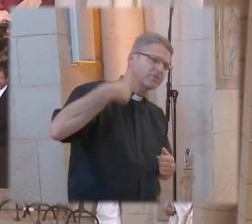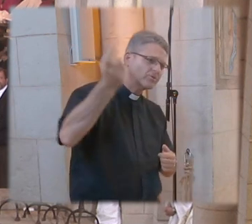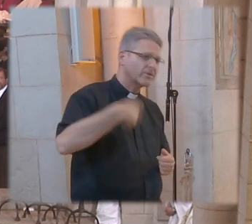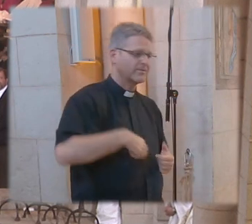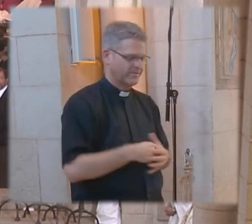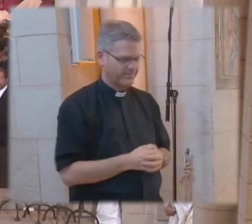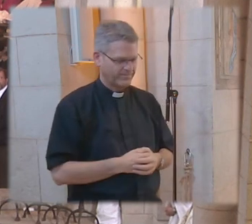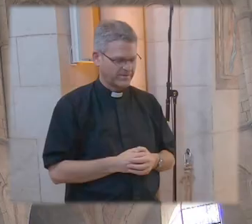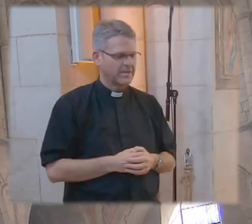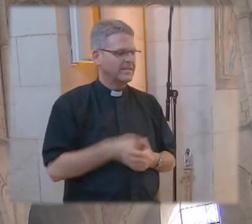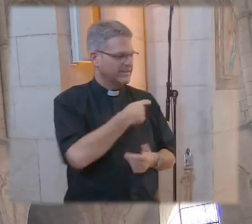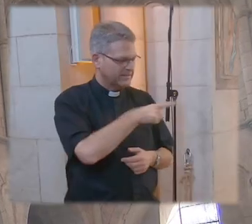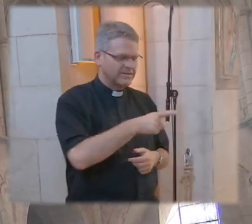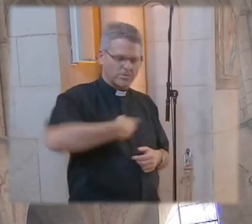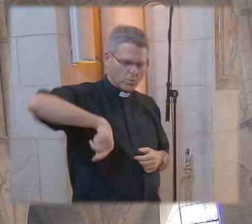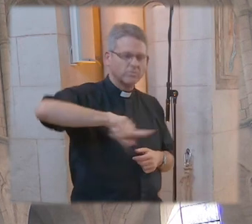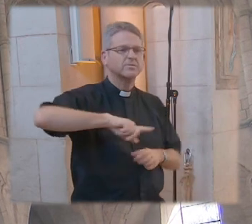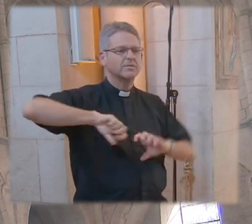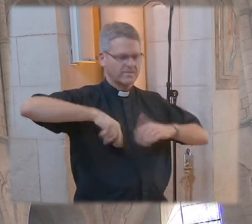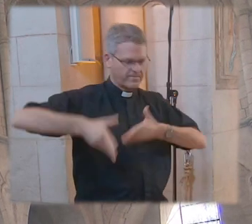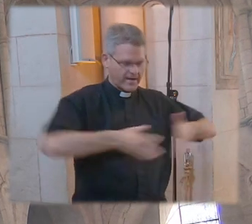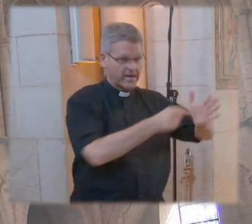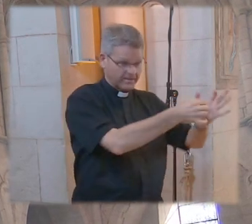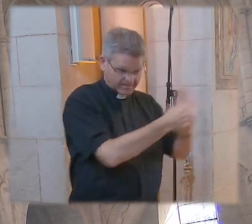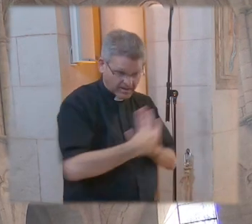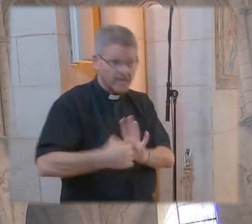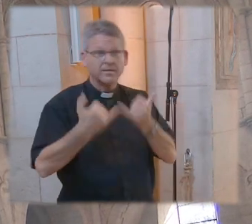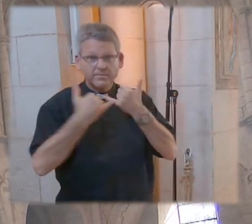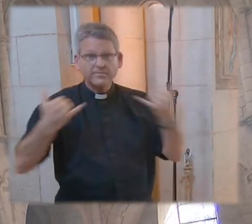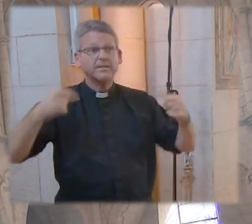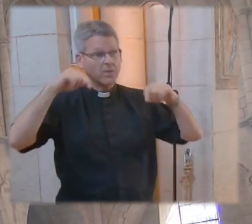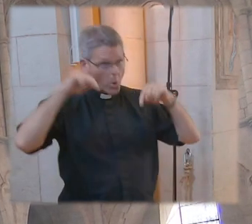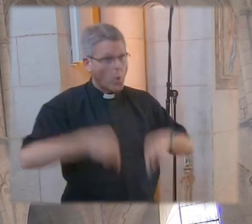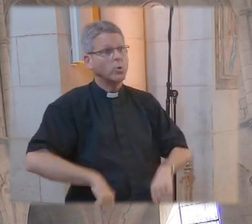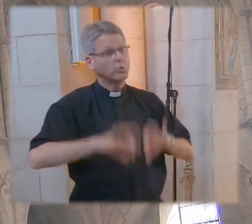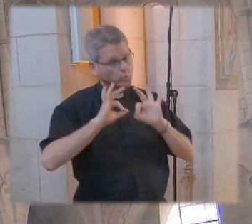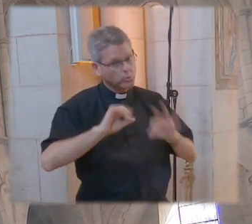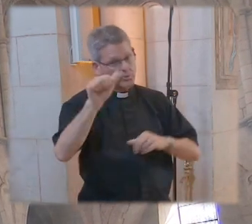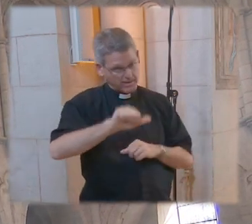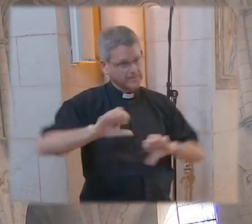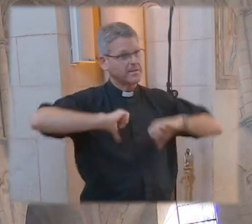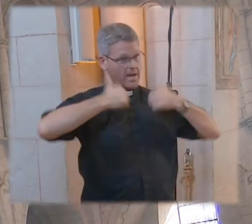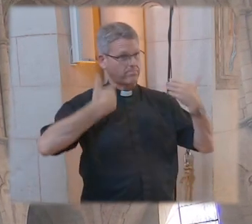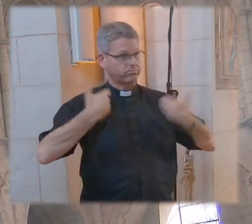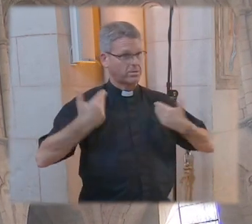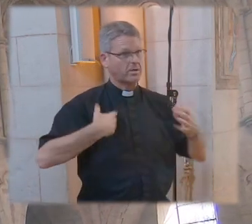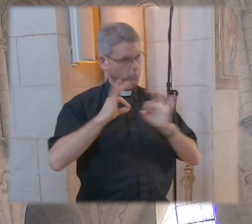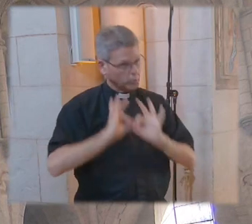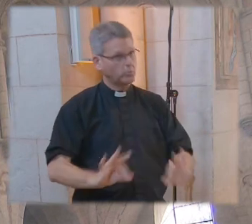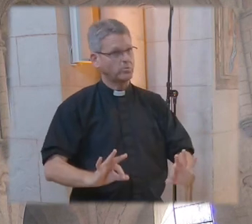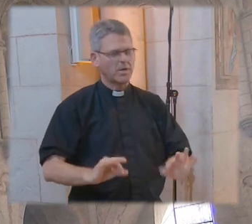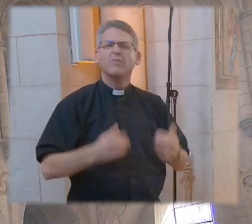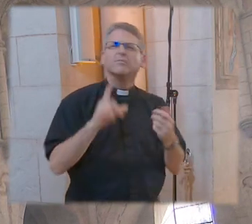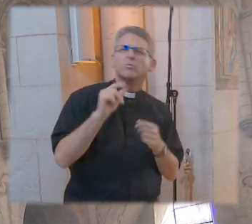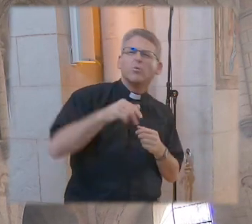weisen in diese Zeit, die uns zeigen, was es heißt, Christ zu sein und was es heißt, heilig